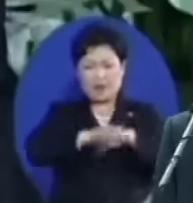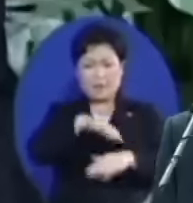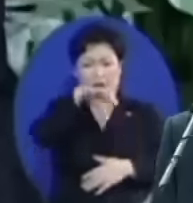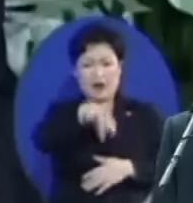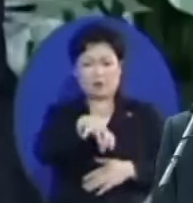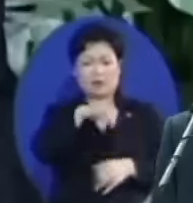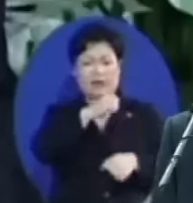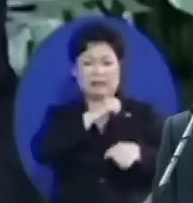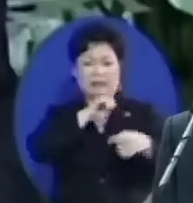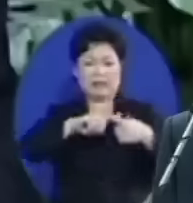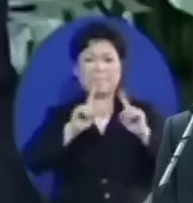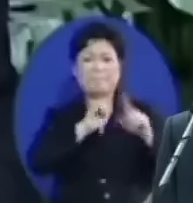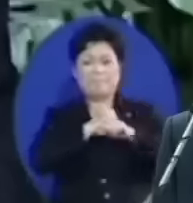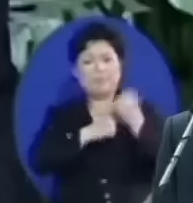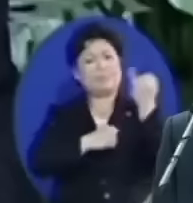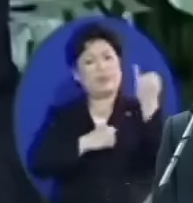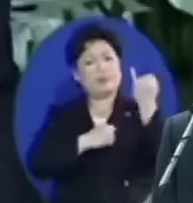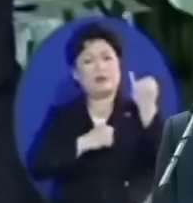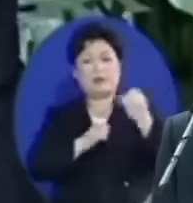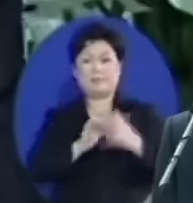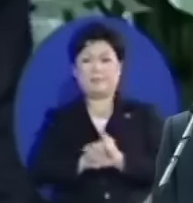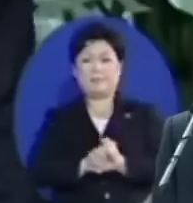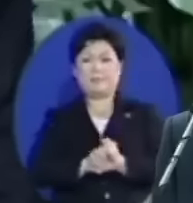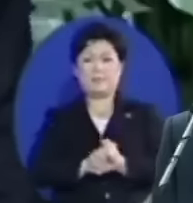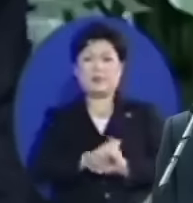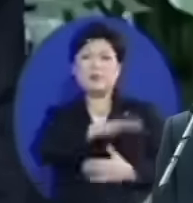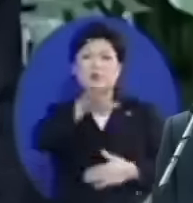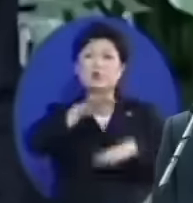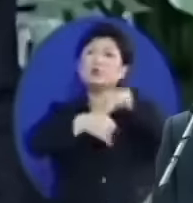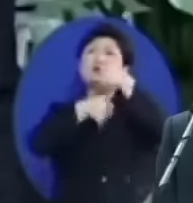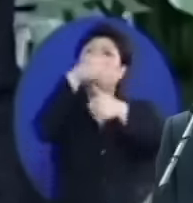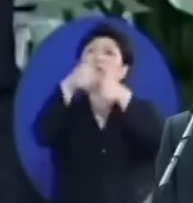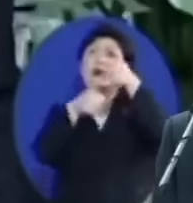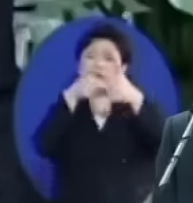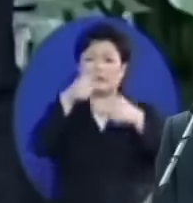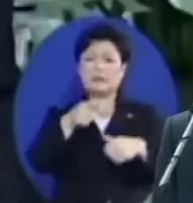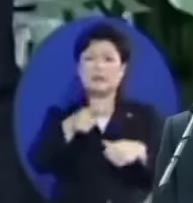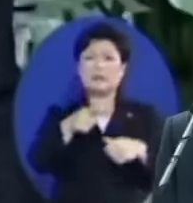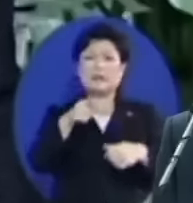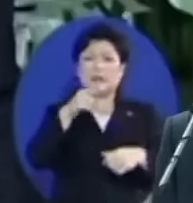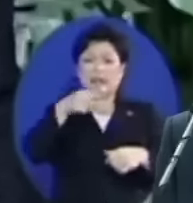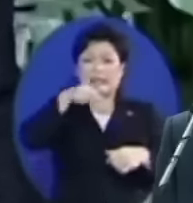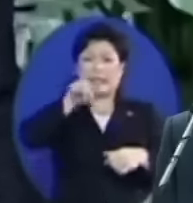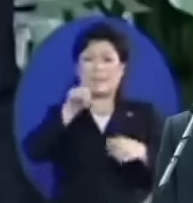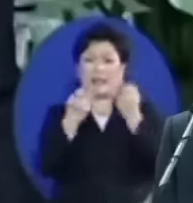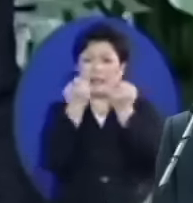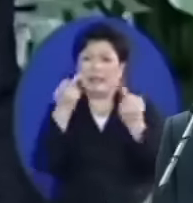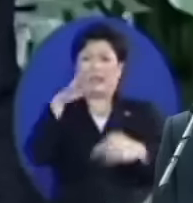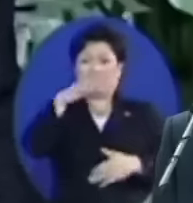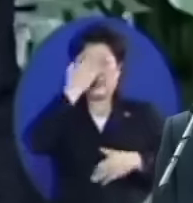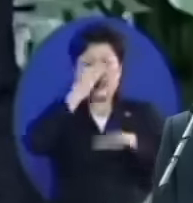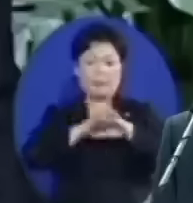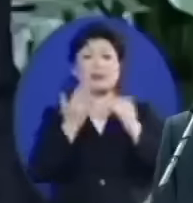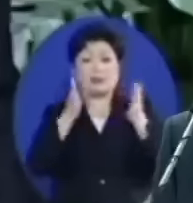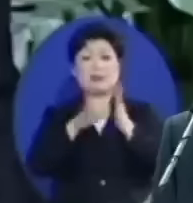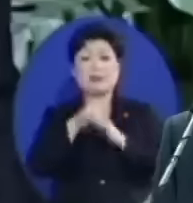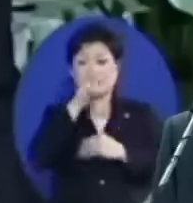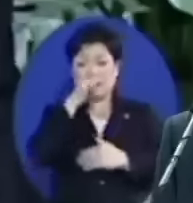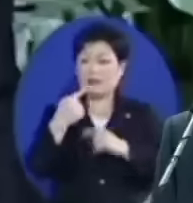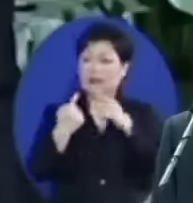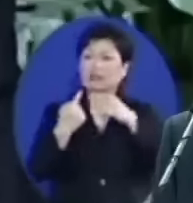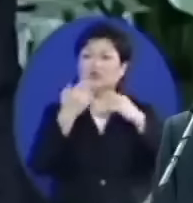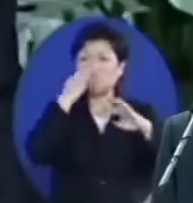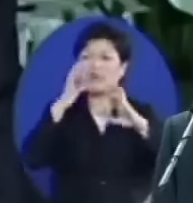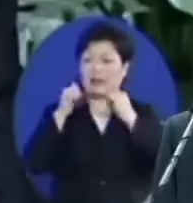이끌어갔습니다. 여자가 가르되 우리 조상들은 이 사마리아 산에서 예배를 드릴 때가 있다 그러는데 당신